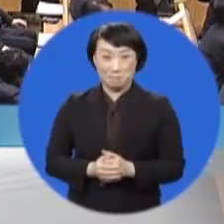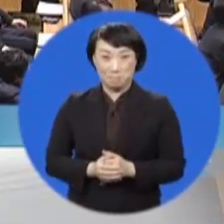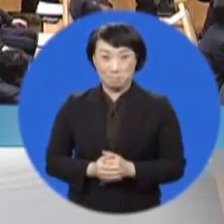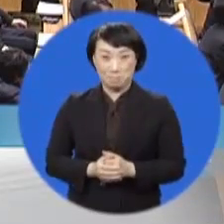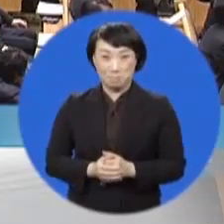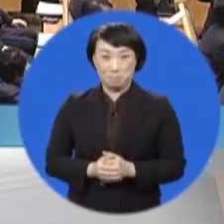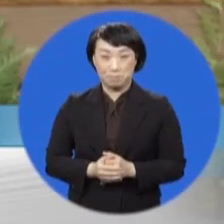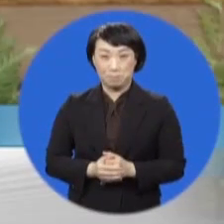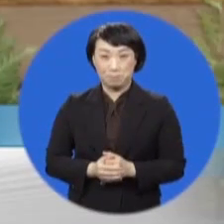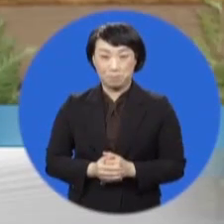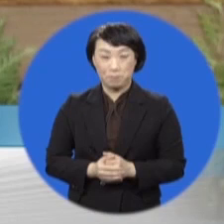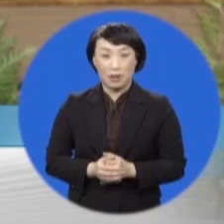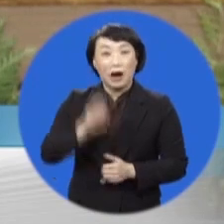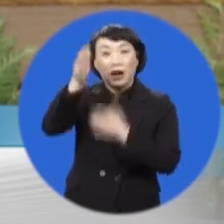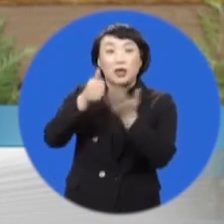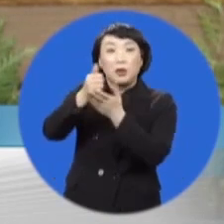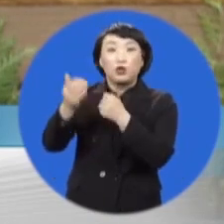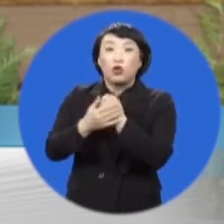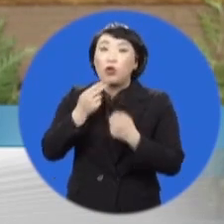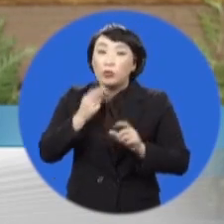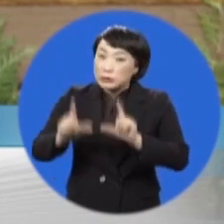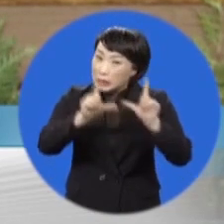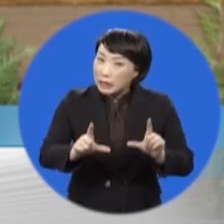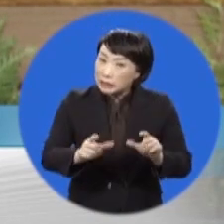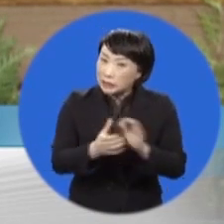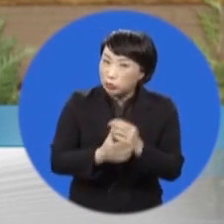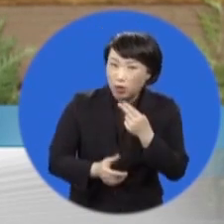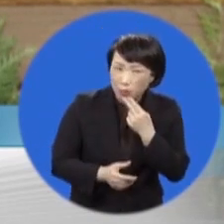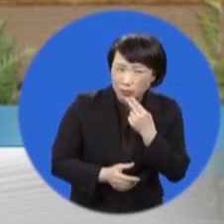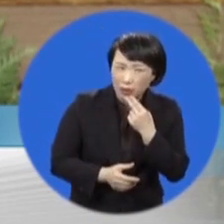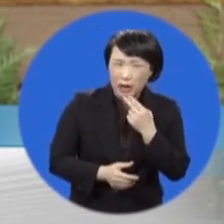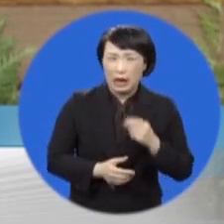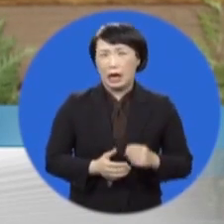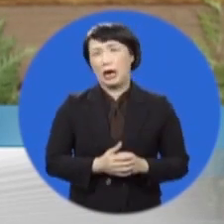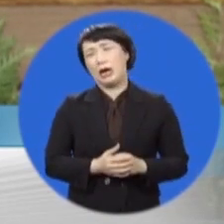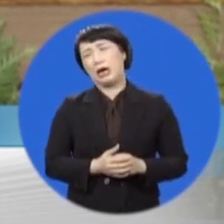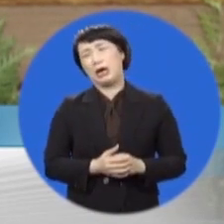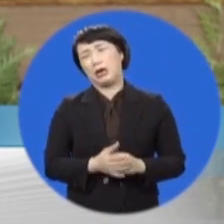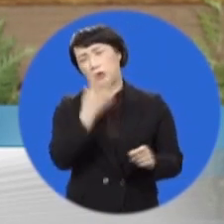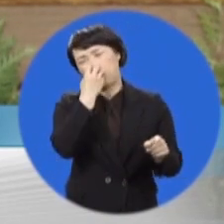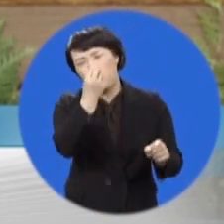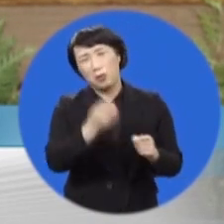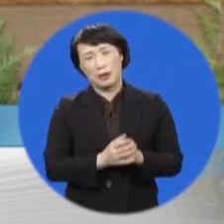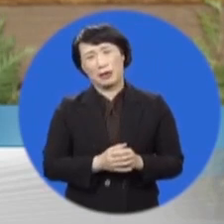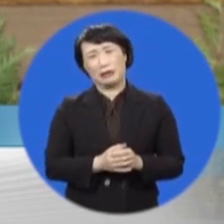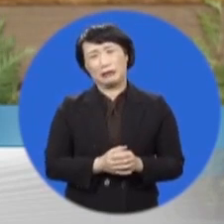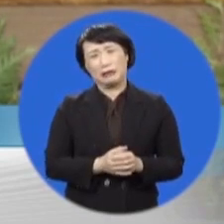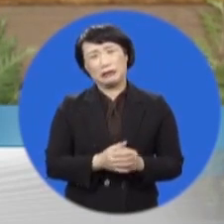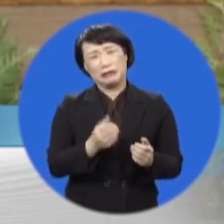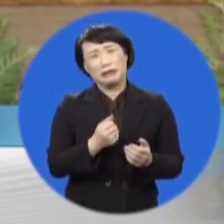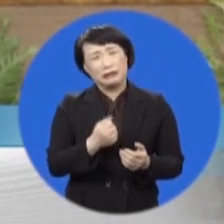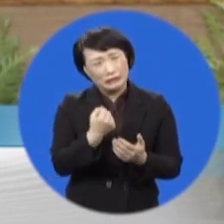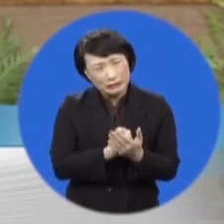그렇게 하나님의 도우심이 살겠다 뭐 키도 안 닿는 사람이 얼마나 교환하며 얼마나